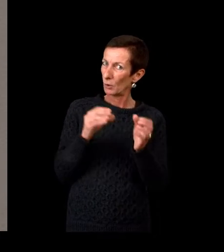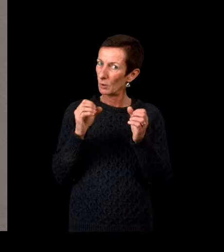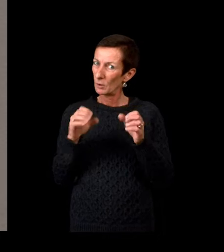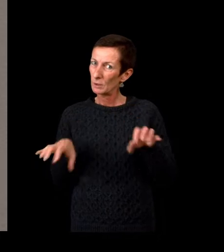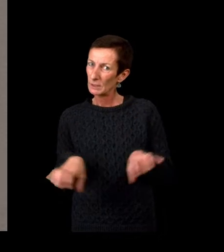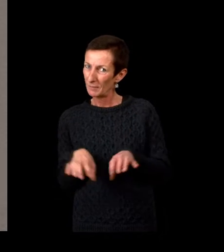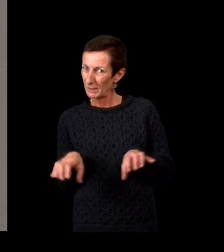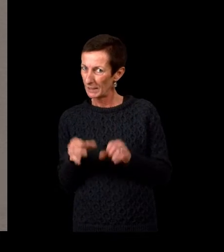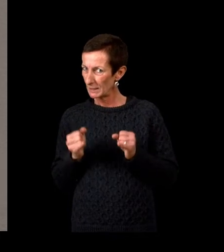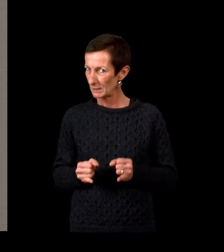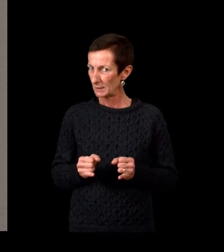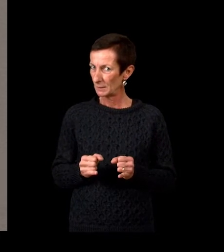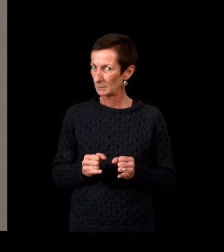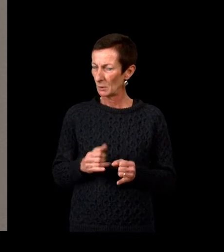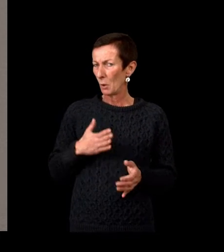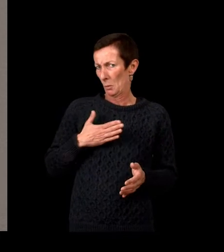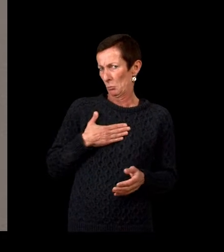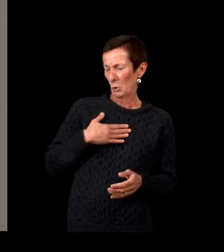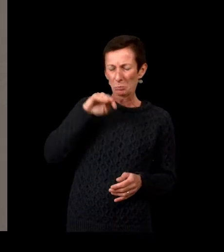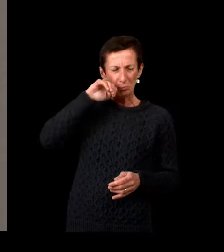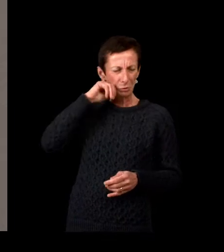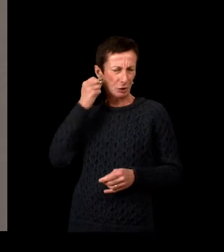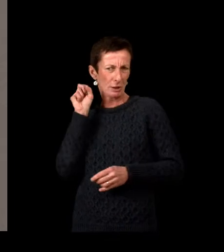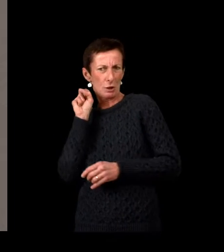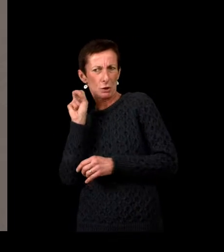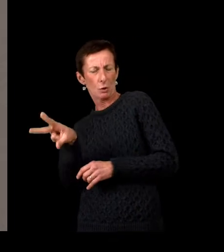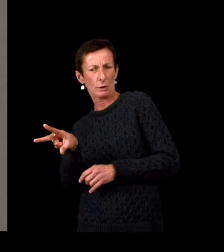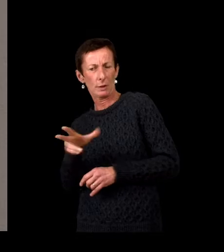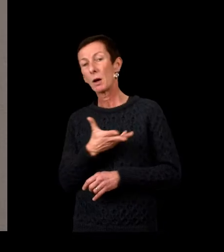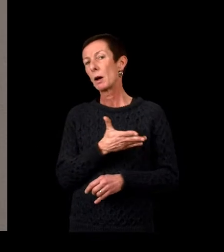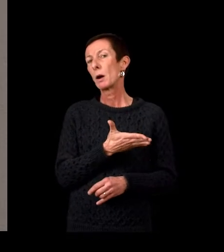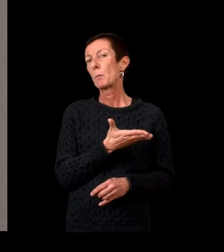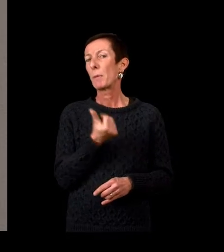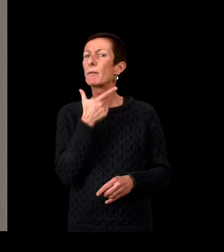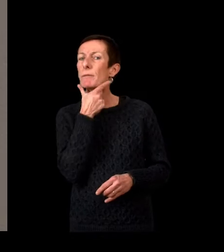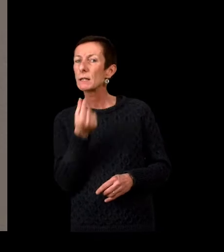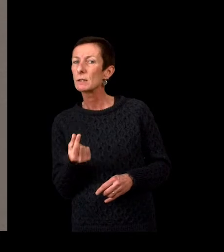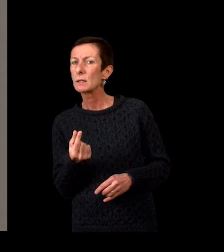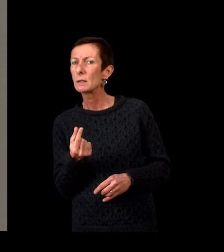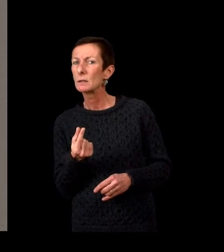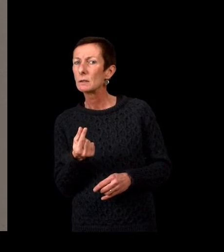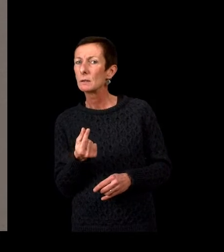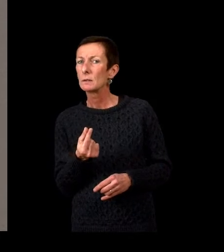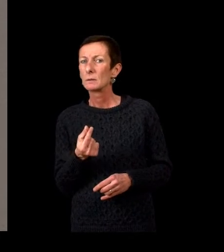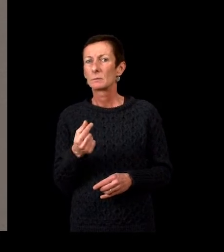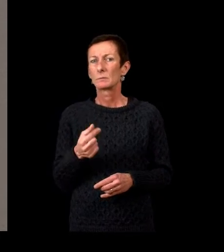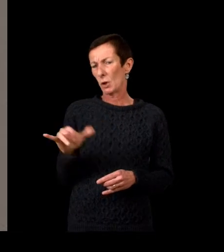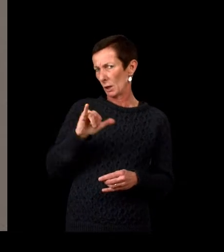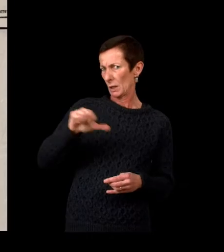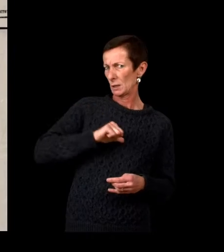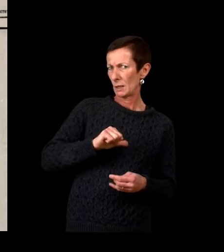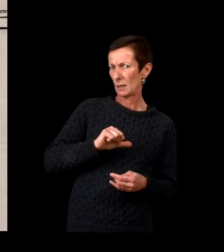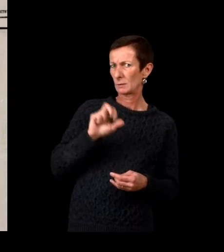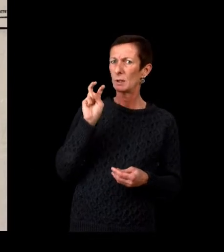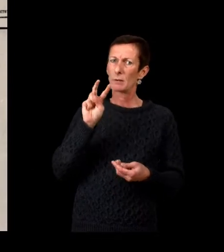sa place, Qu'est-ce qu'elle a, votre je collègue? ne pas sortir de chez moi. Ça doit pas être facile. Quand même terrible. Il a bien le courage de venir C'est travailler.